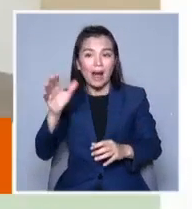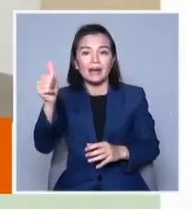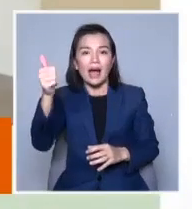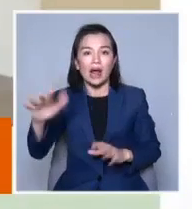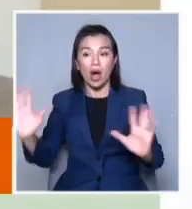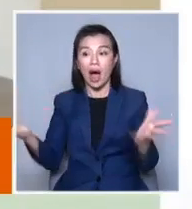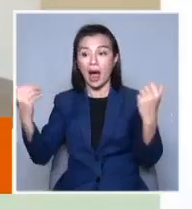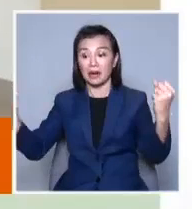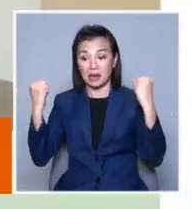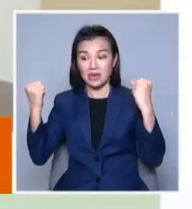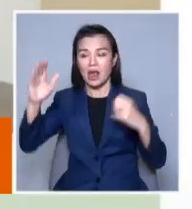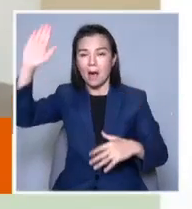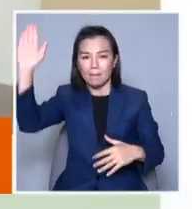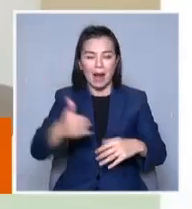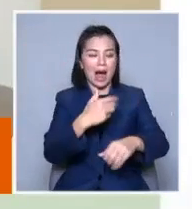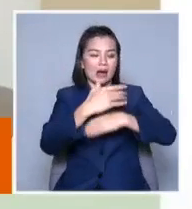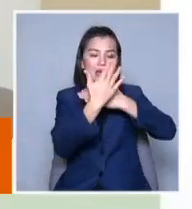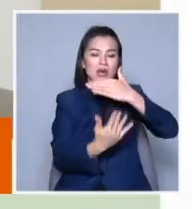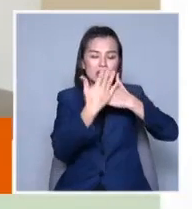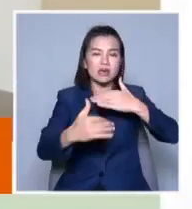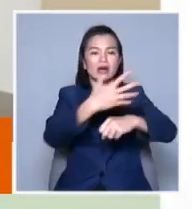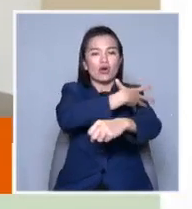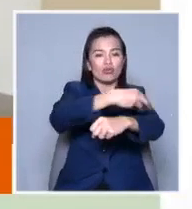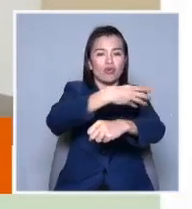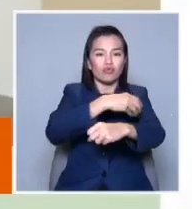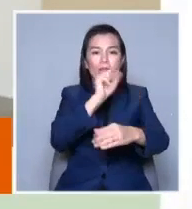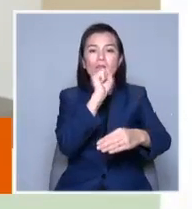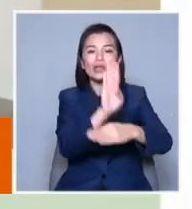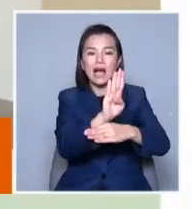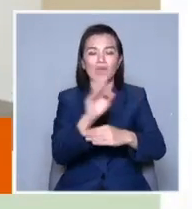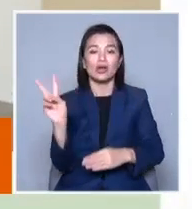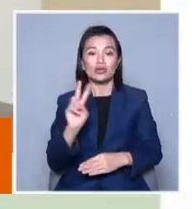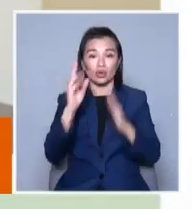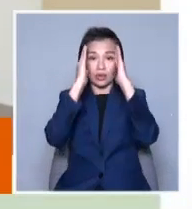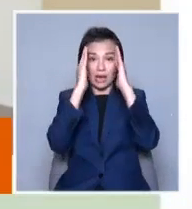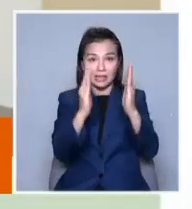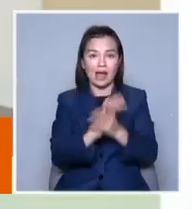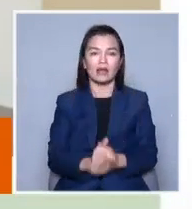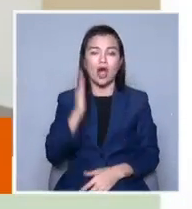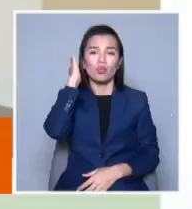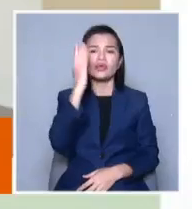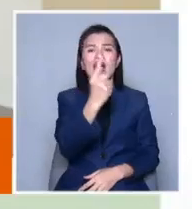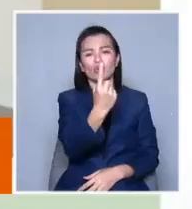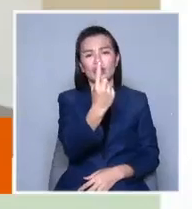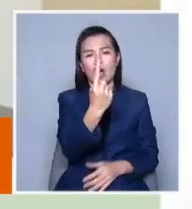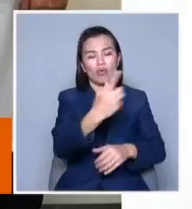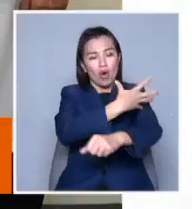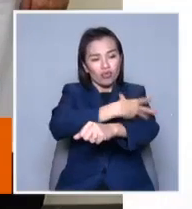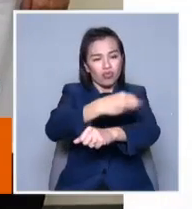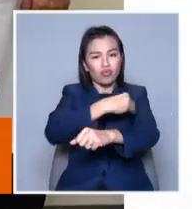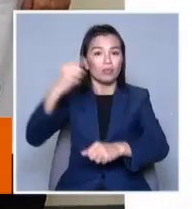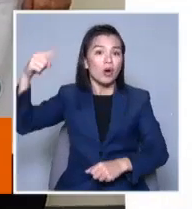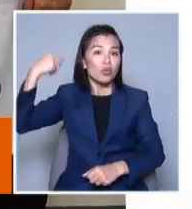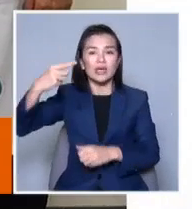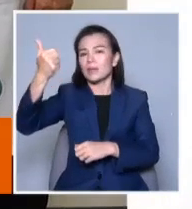เดินทางไปร่วมบริจาคแต่ว่าอย่างที่บอกไปค่ะทั้งคู่เนี่ยตั้งใจแต่ว่าคุณแมทธิวบริจาคได้เพียงคนเดียวนะคะวันนี้เดียวไม่